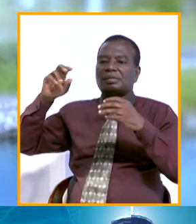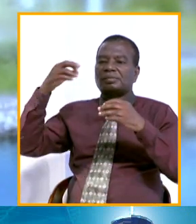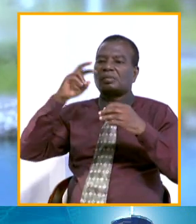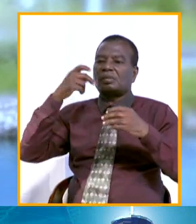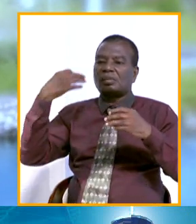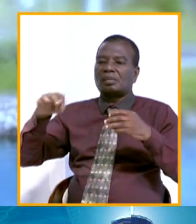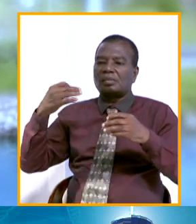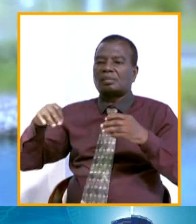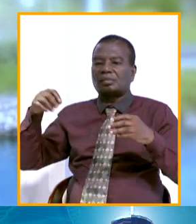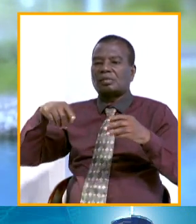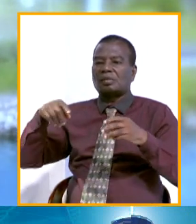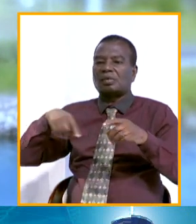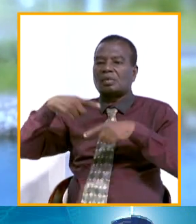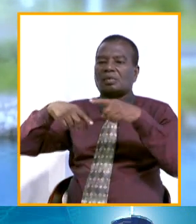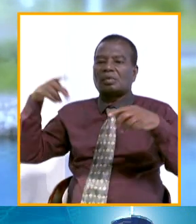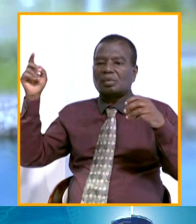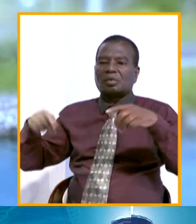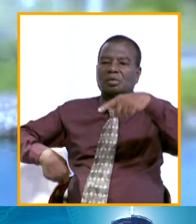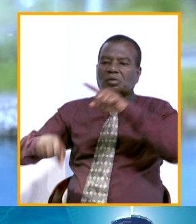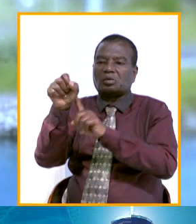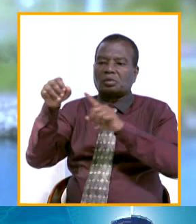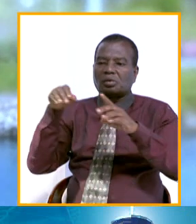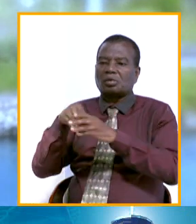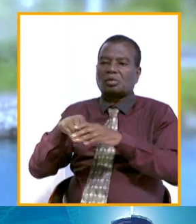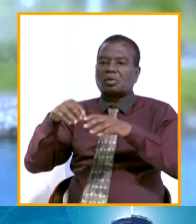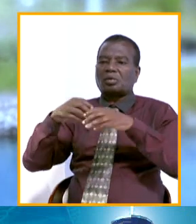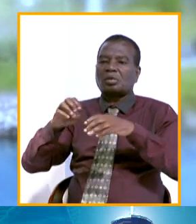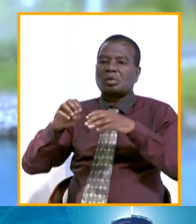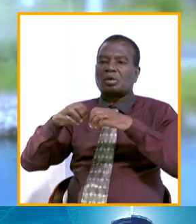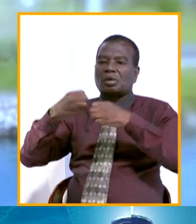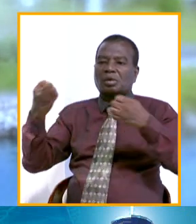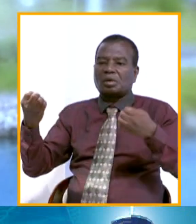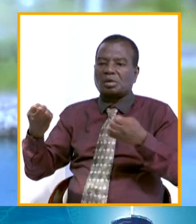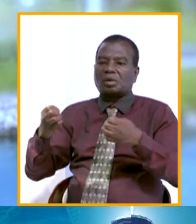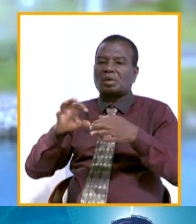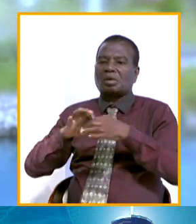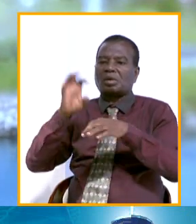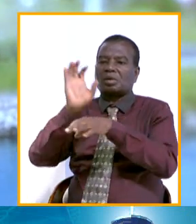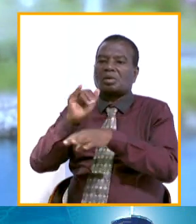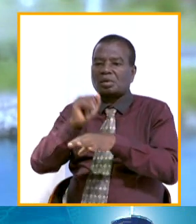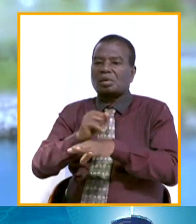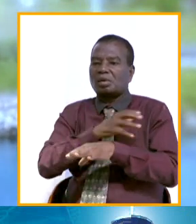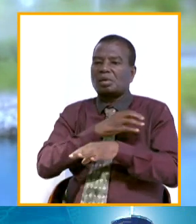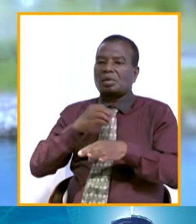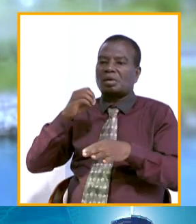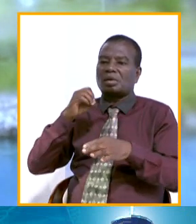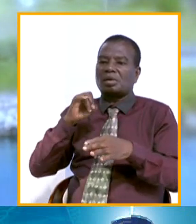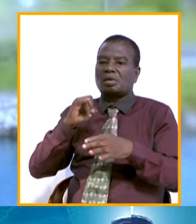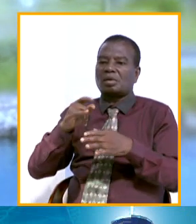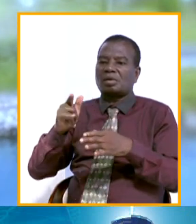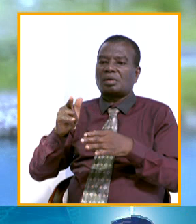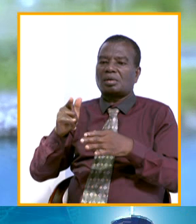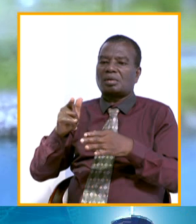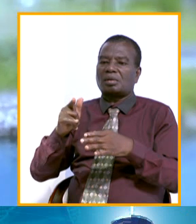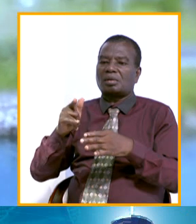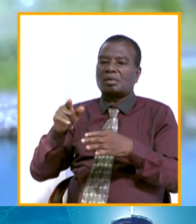La dernière rencontre des Bleus face à une sélection d'Afrique remonte au 15 novembre 2016 en amical à Lens et c'était déjà face à la Côte